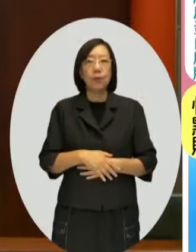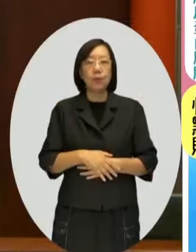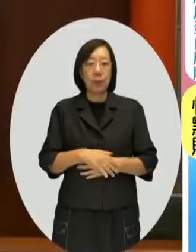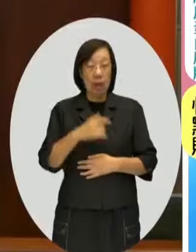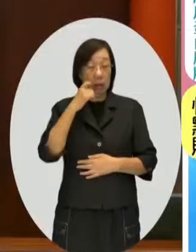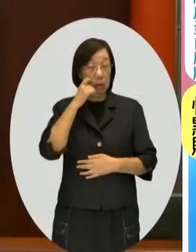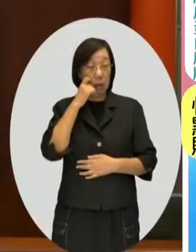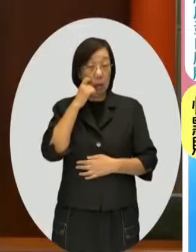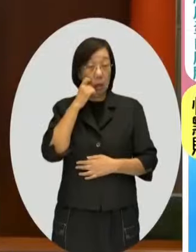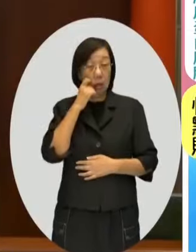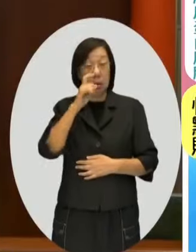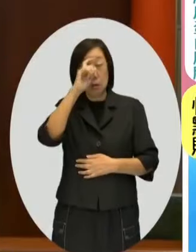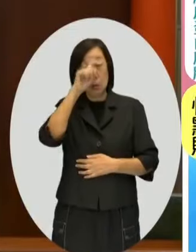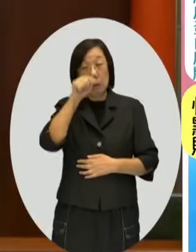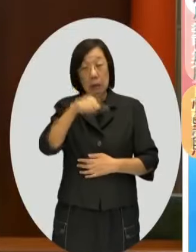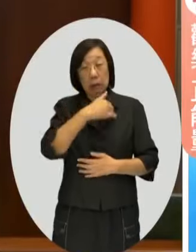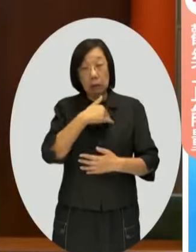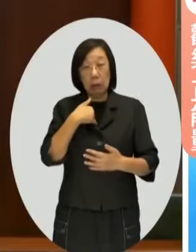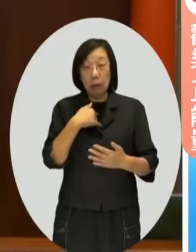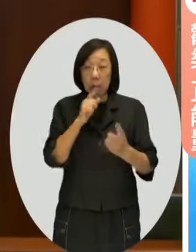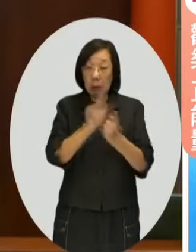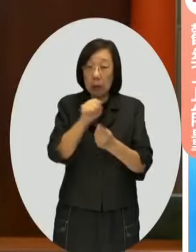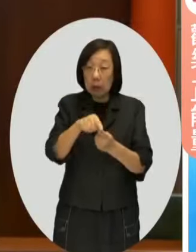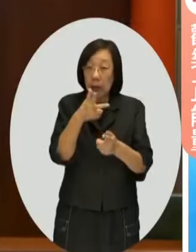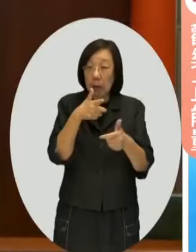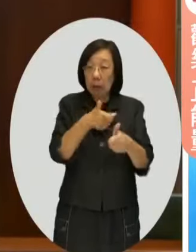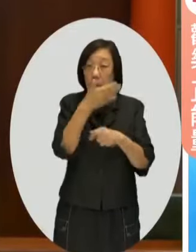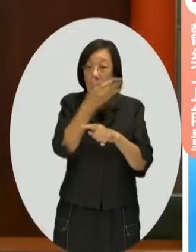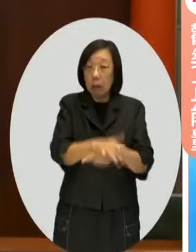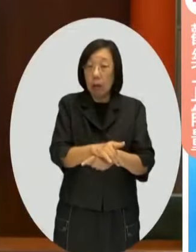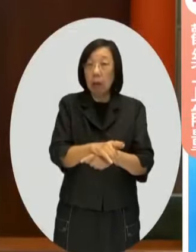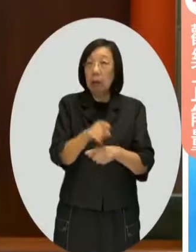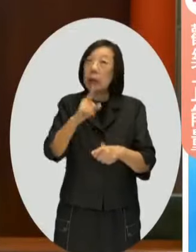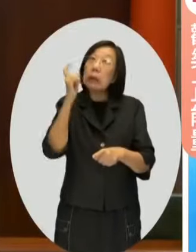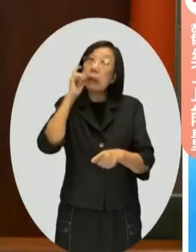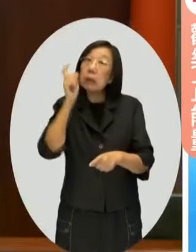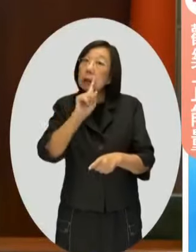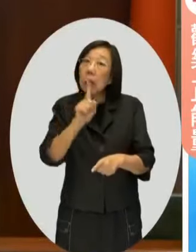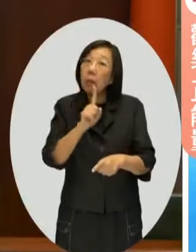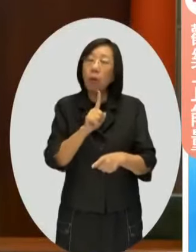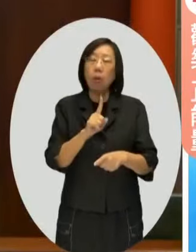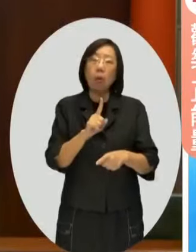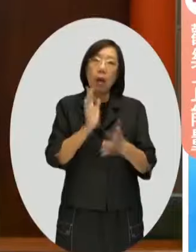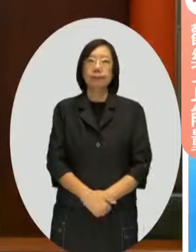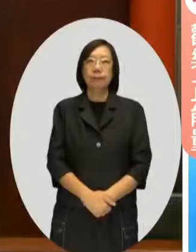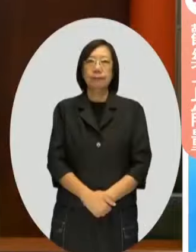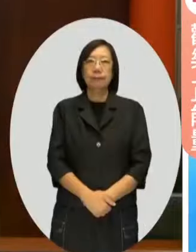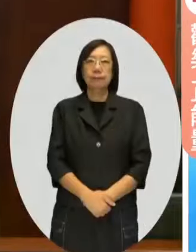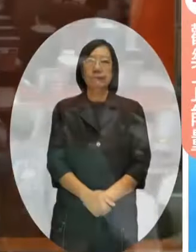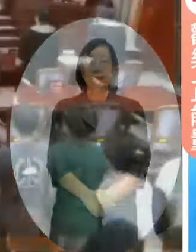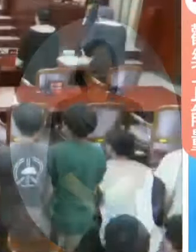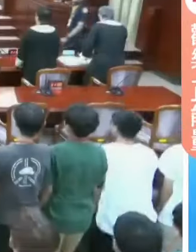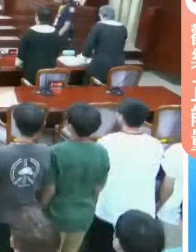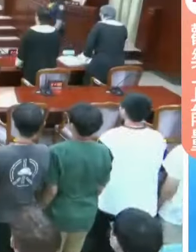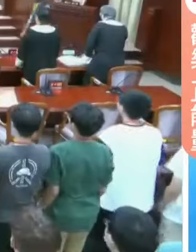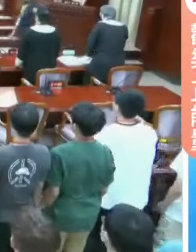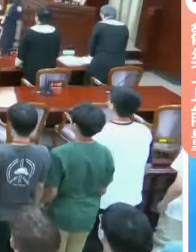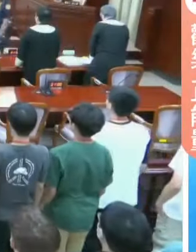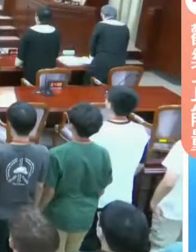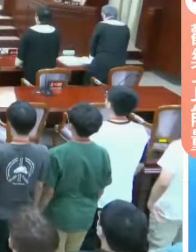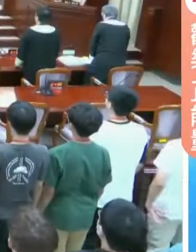装病一样可以免死。对吧？到时候狱警的送你最后一餐，让你赶快去吃。你说我吃，我痴呆症。